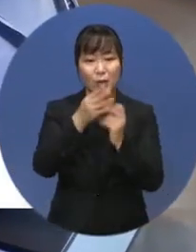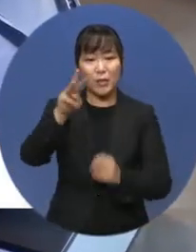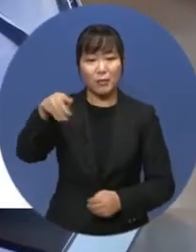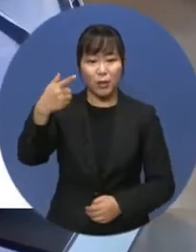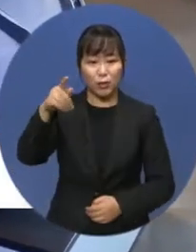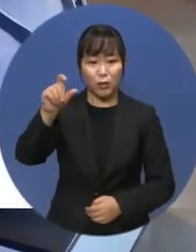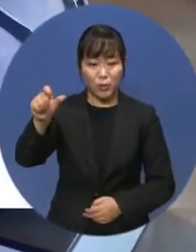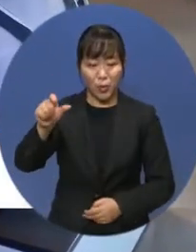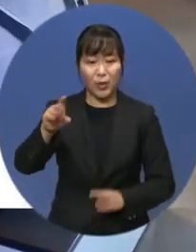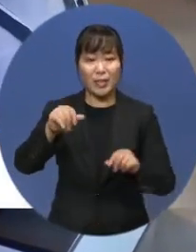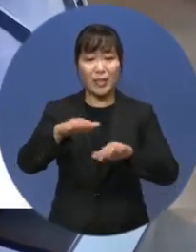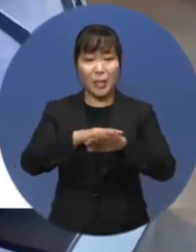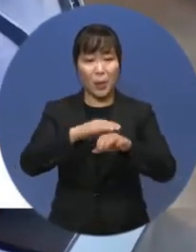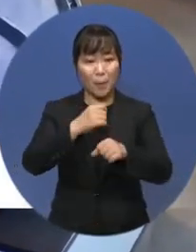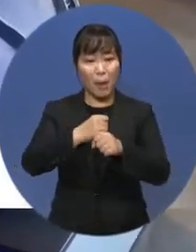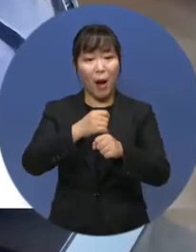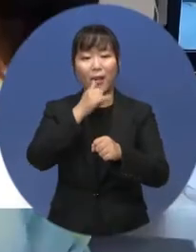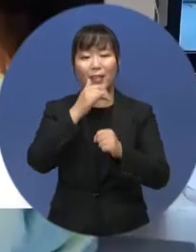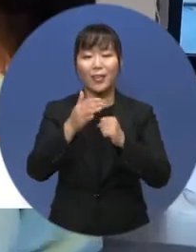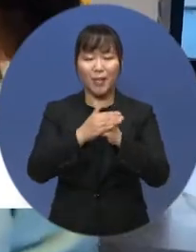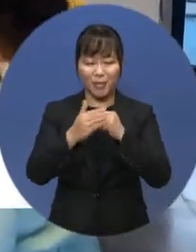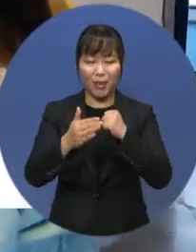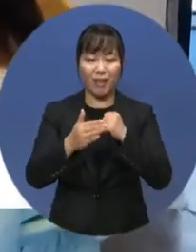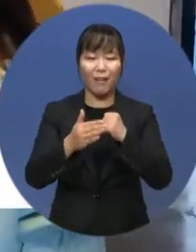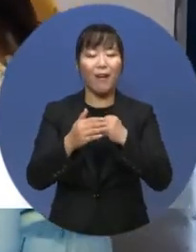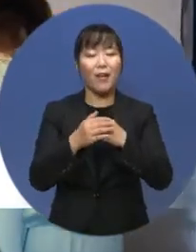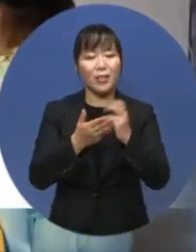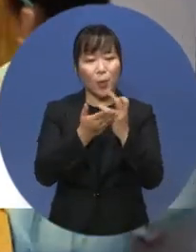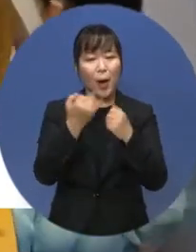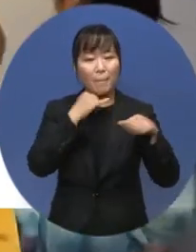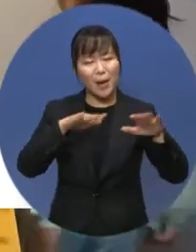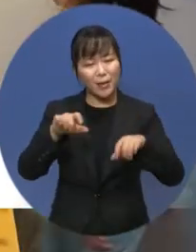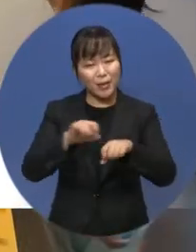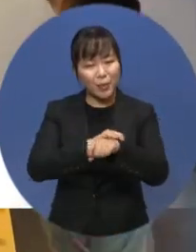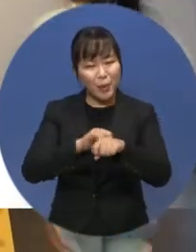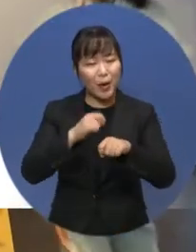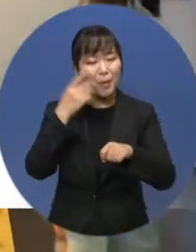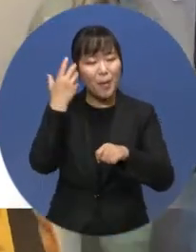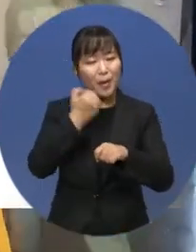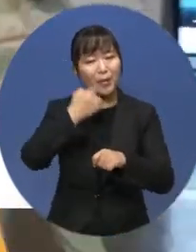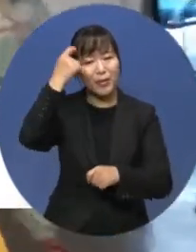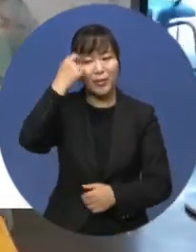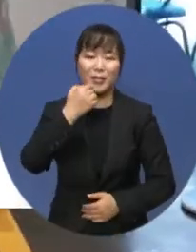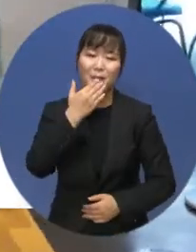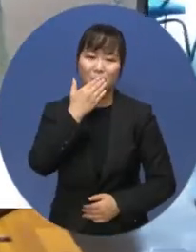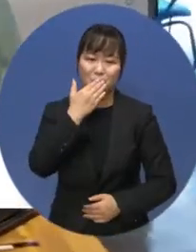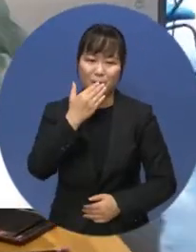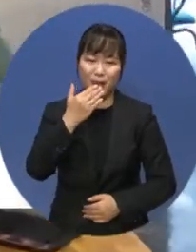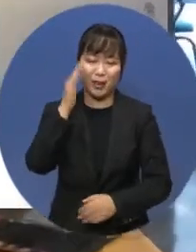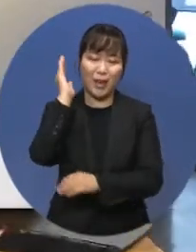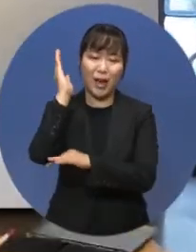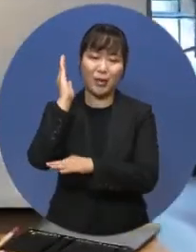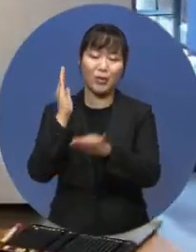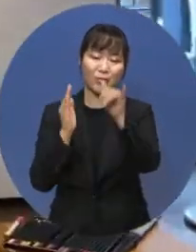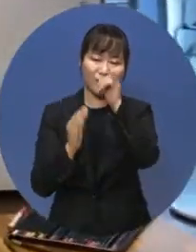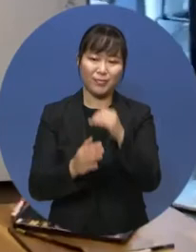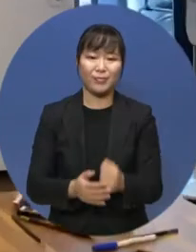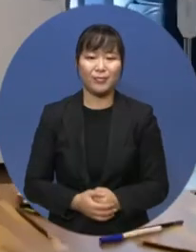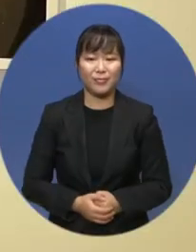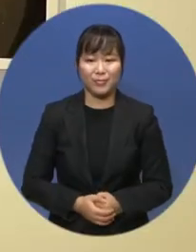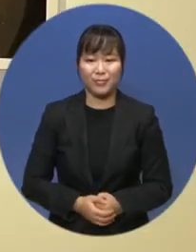지도 만들기 체험도 선보여 섬과 바다의 색다른 매력을 접할 수 있는 특별한 강연이 펼쳐지고